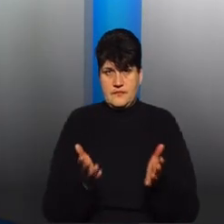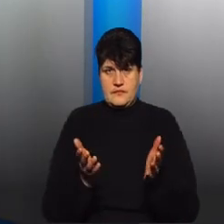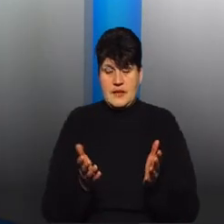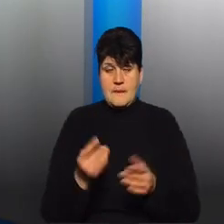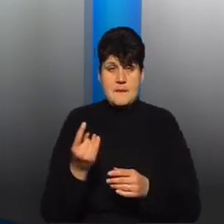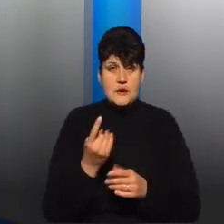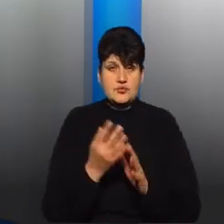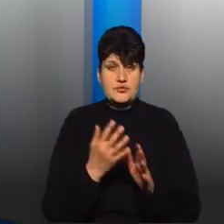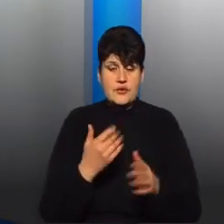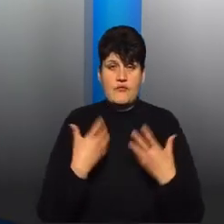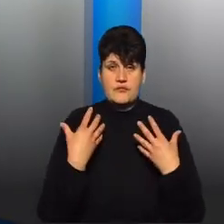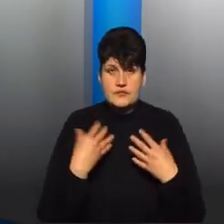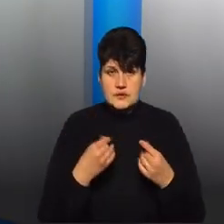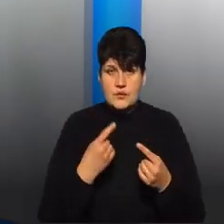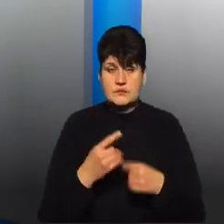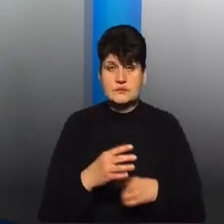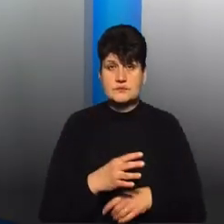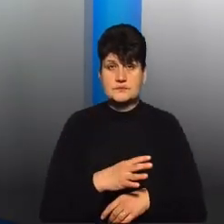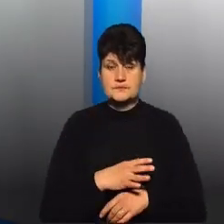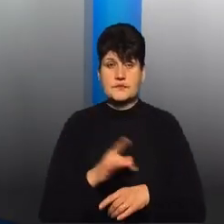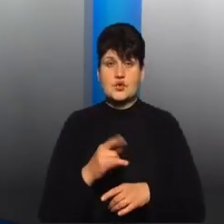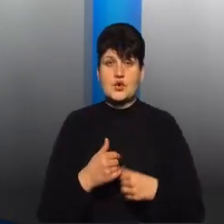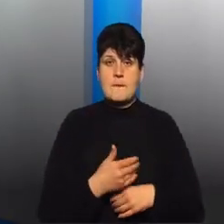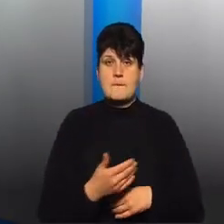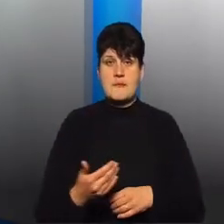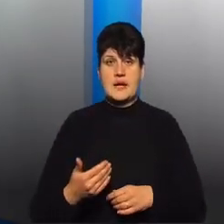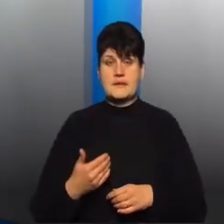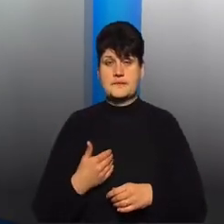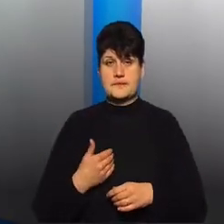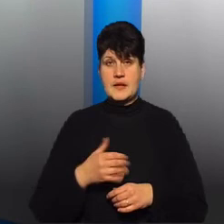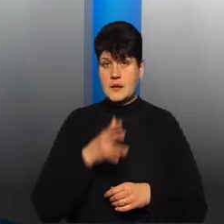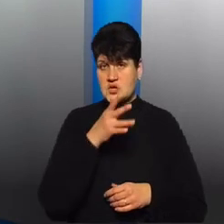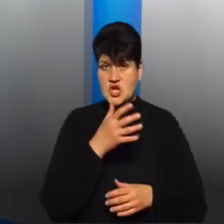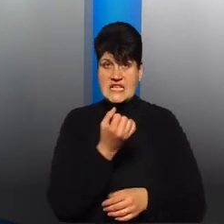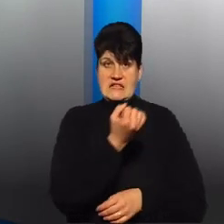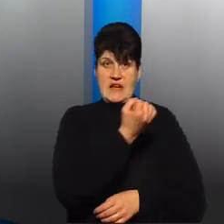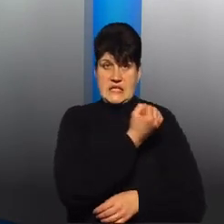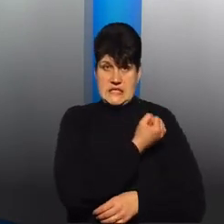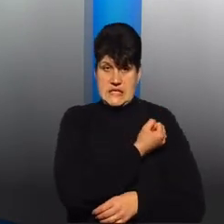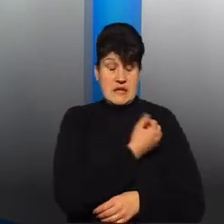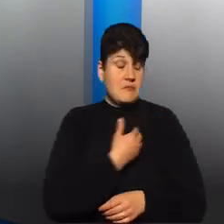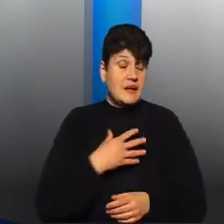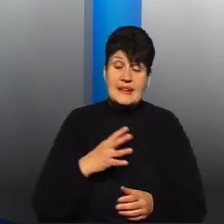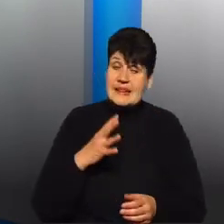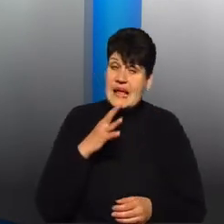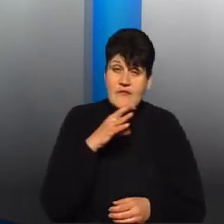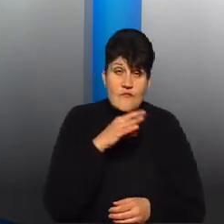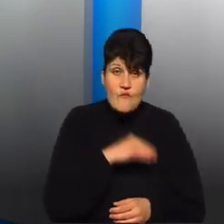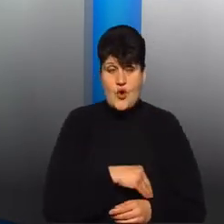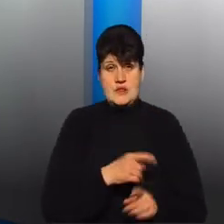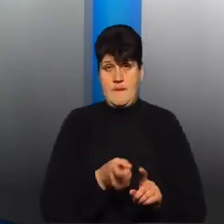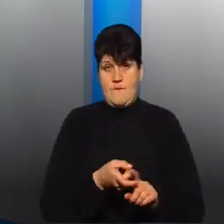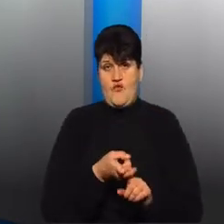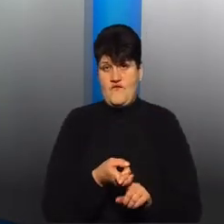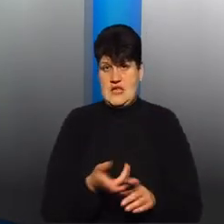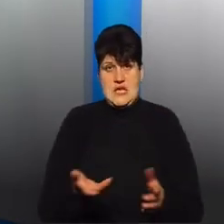говорив, що ми під час вакцинації ми не вводимо вірус в організм,